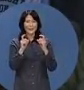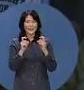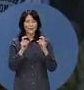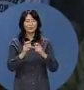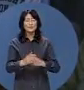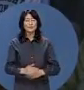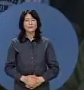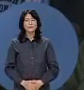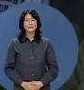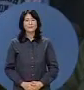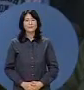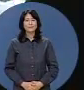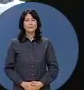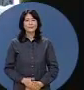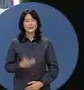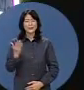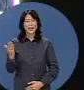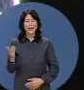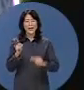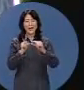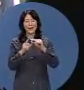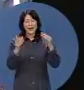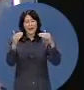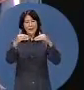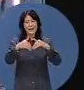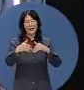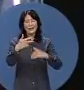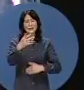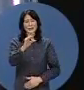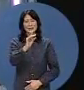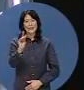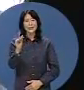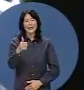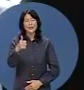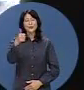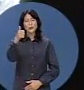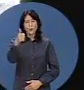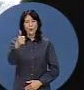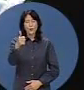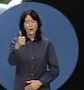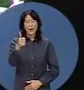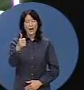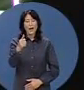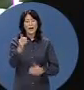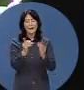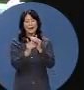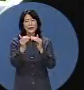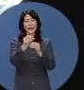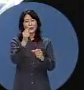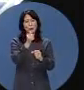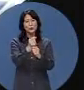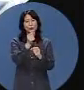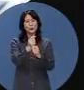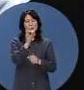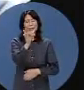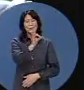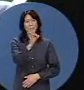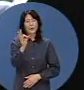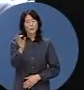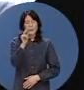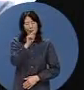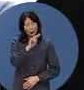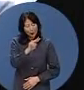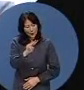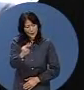拶。続いて中谷市議会議長が、光の造形作品も楽しんでください